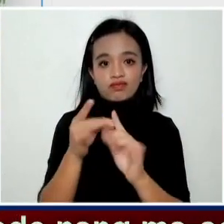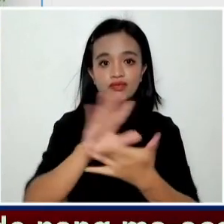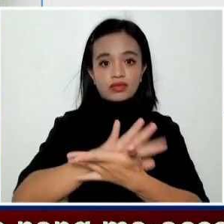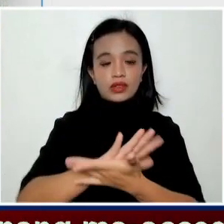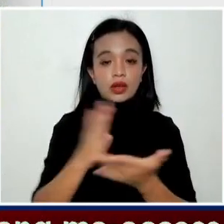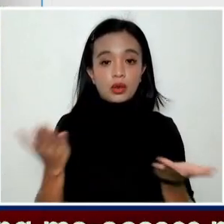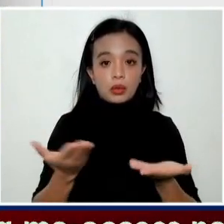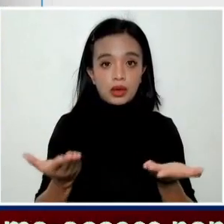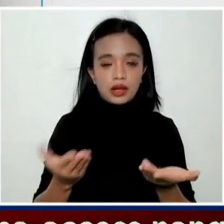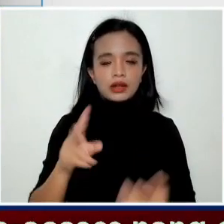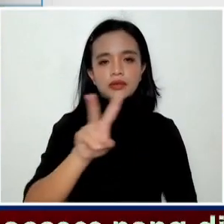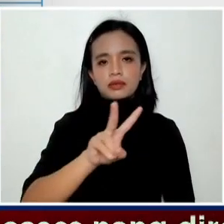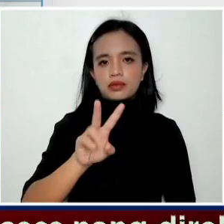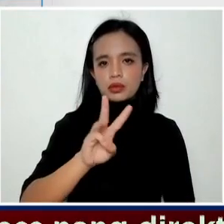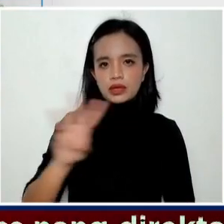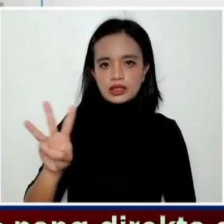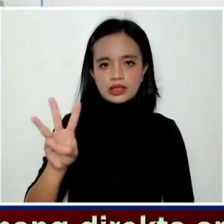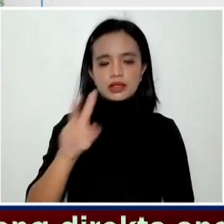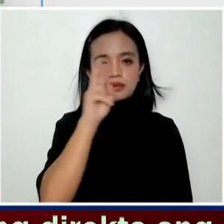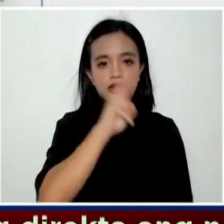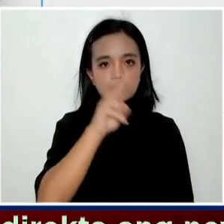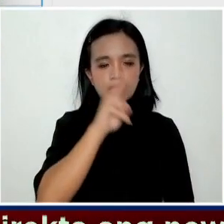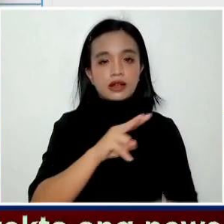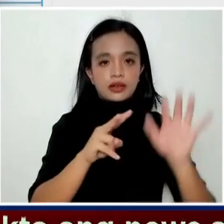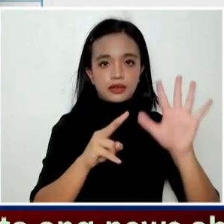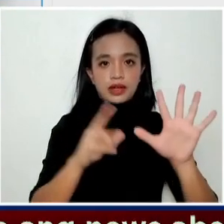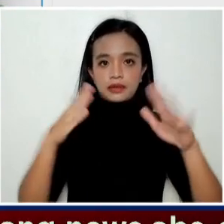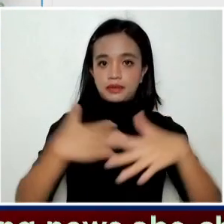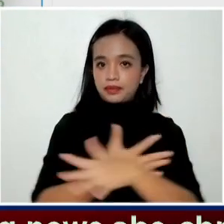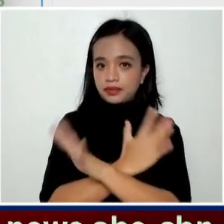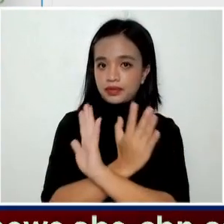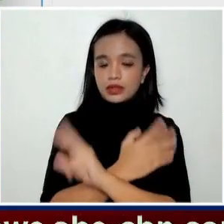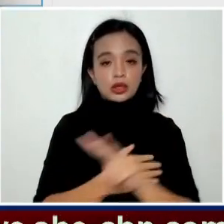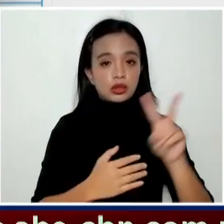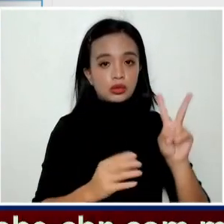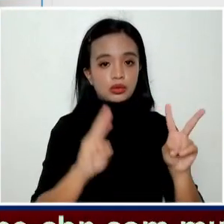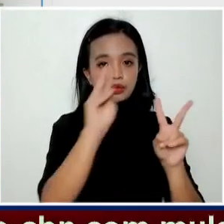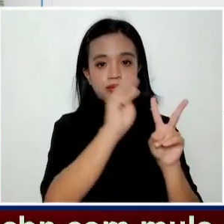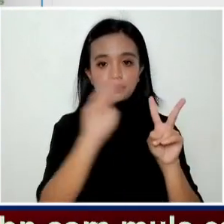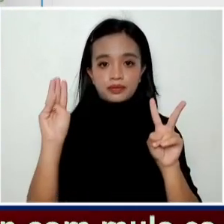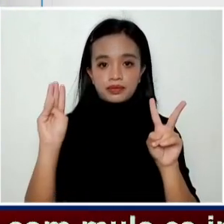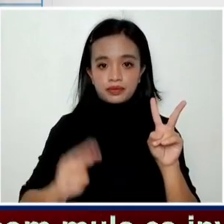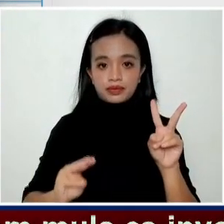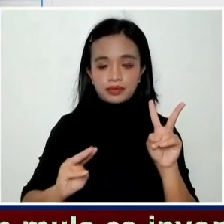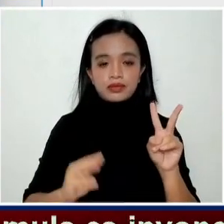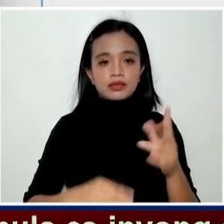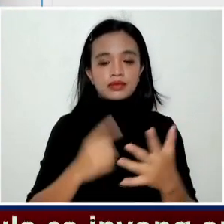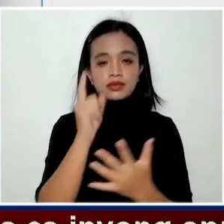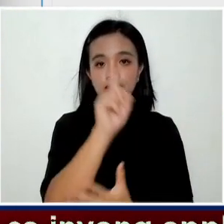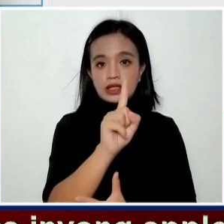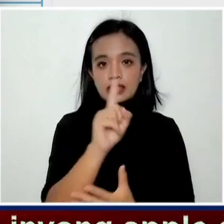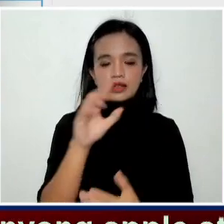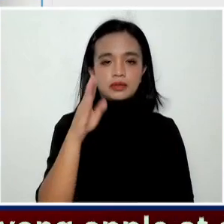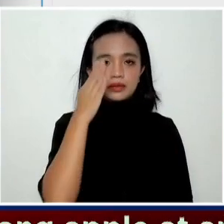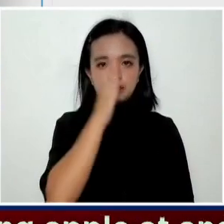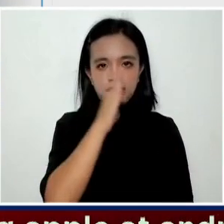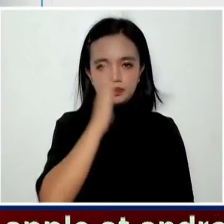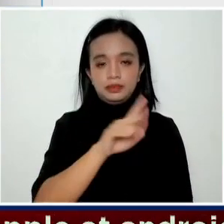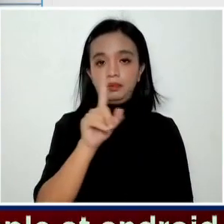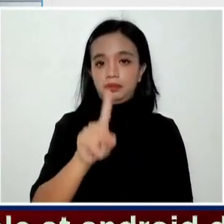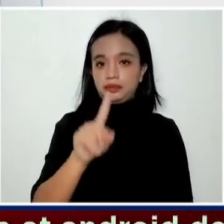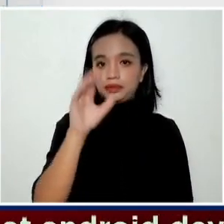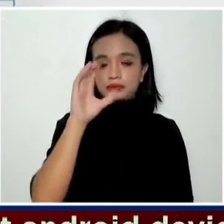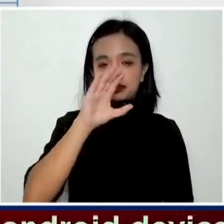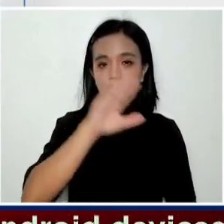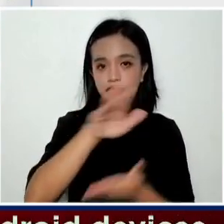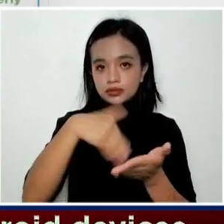Western Visayas, 5 sa Davao Region, 2 sa Metro Manila at tig-isa sa Bicol, Central Visayas at